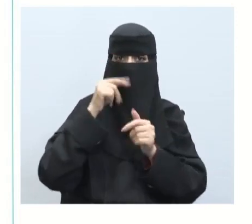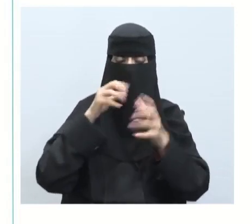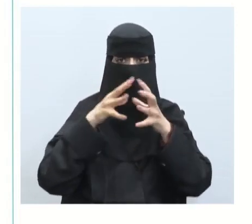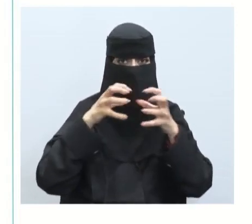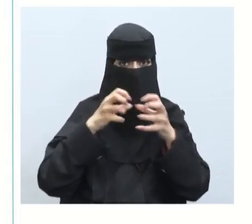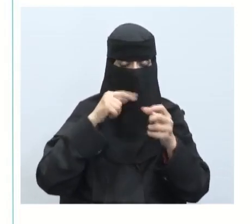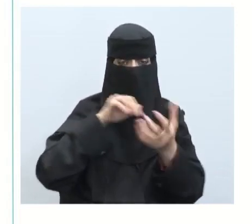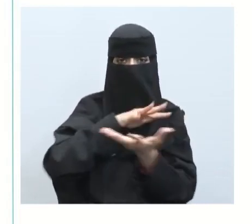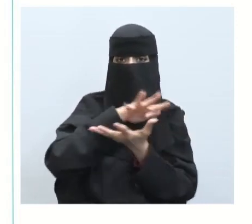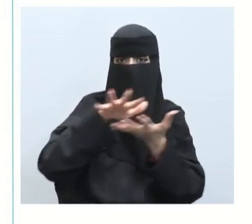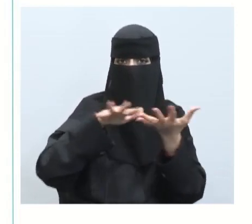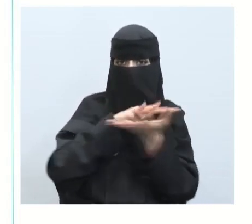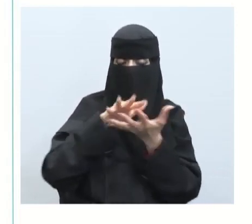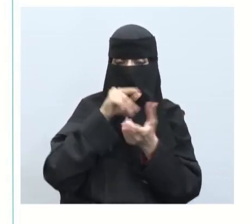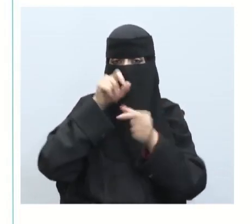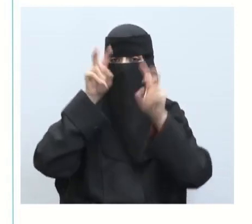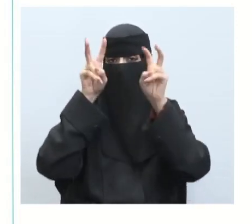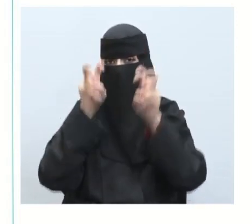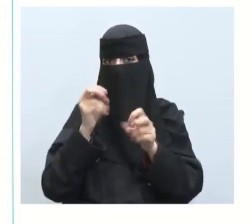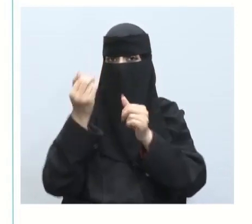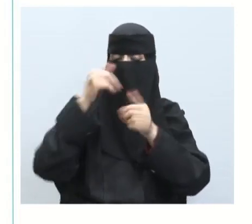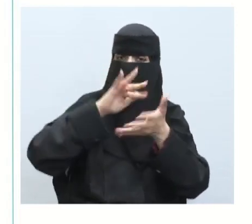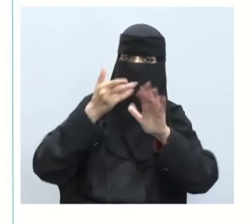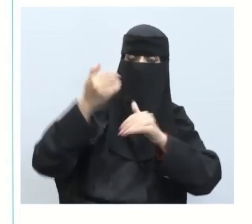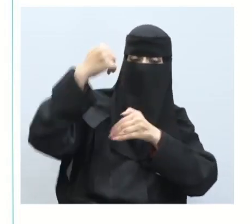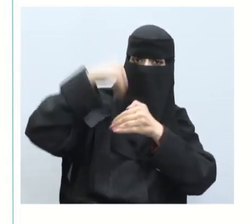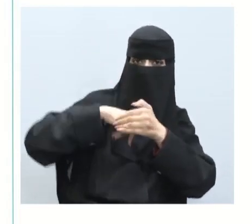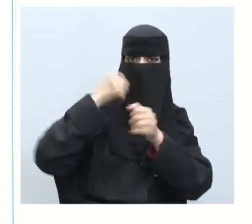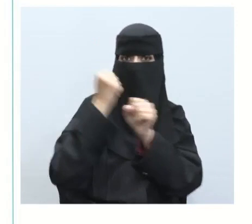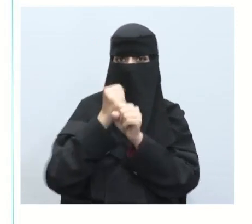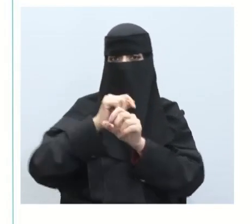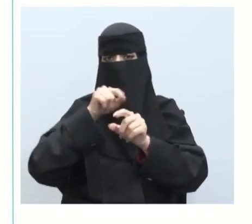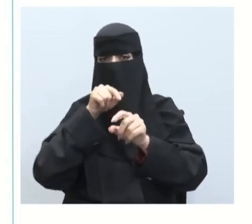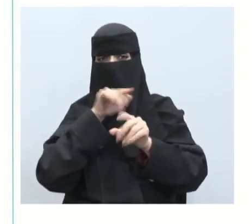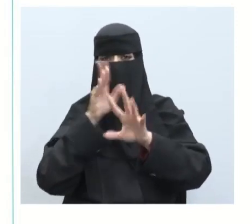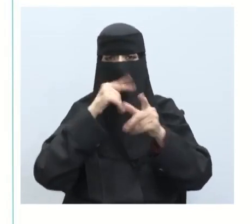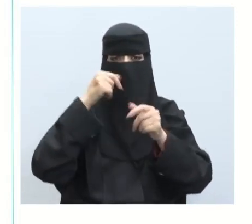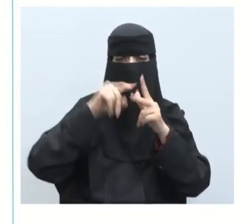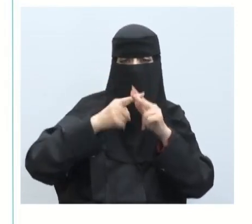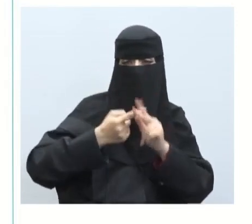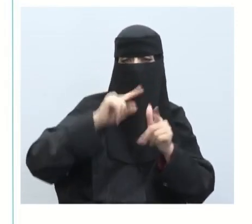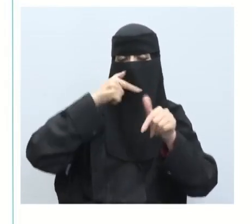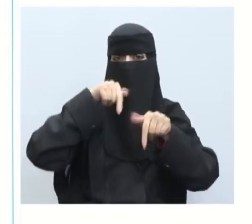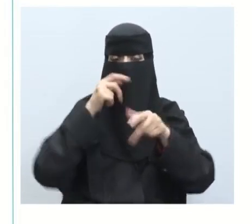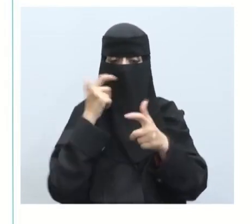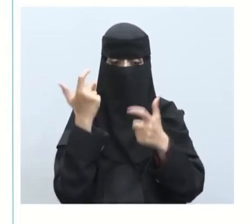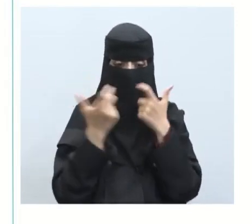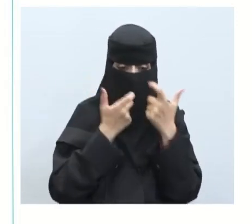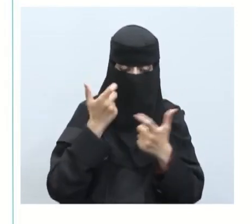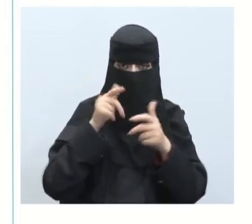يدرسون المكلات سواء داخل العمل الخلافات او مشكلات فنيه في العمل يدرسون